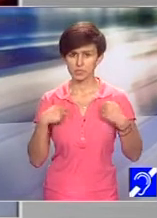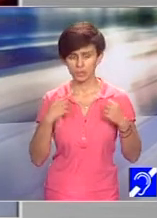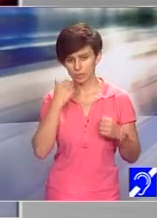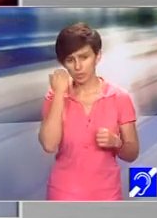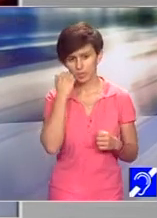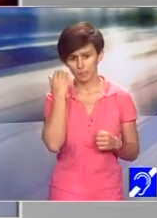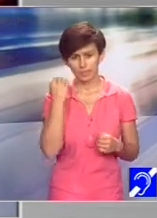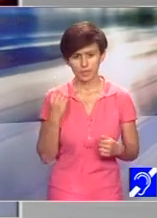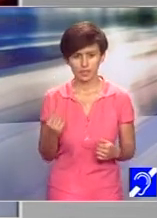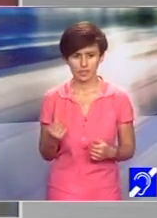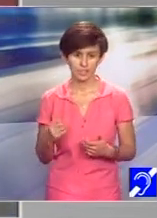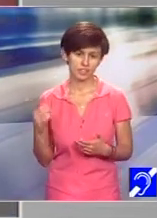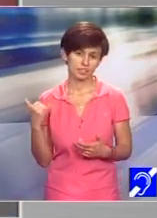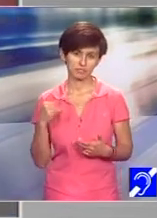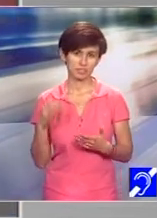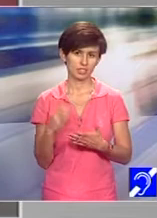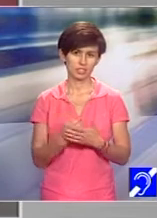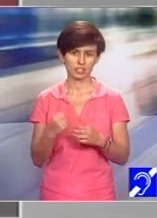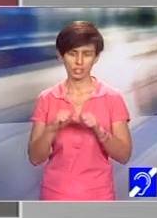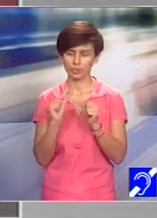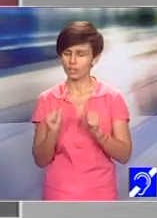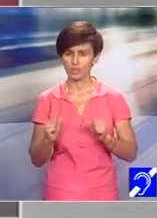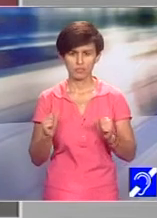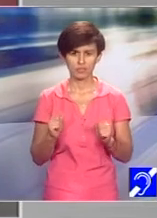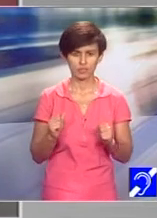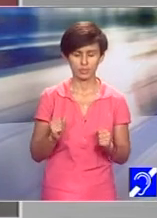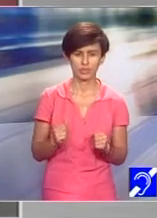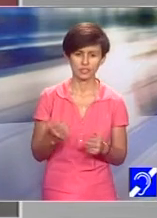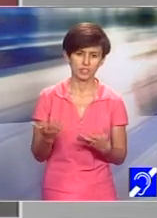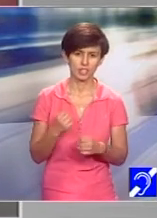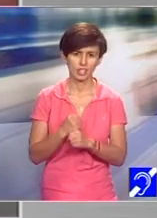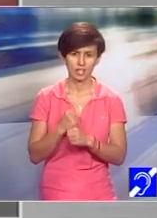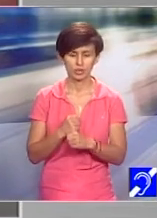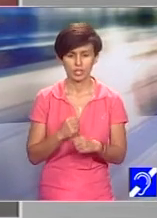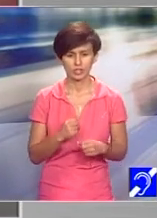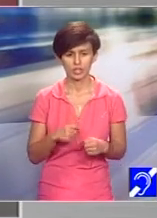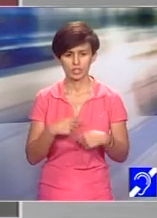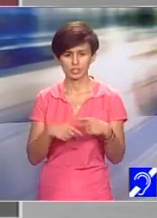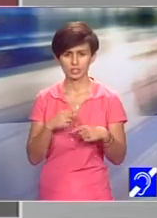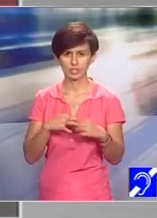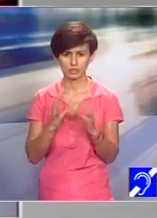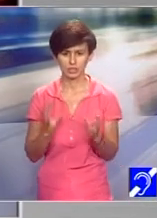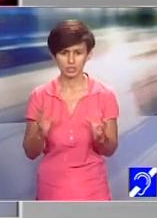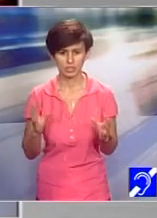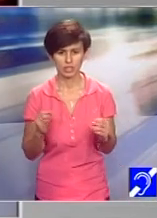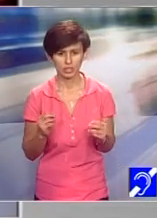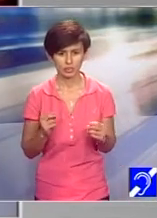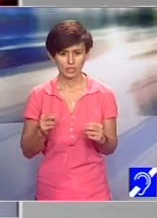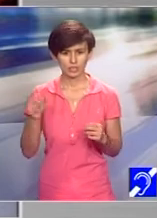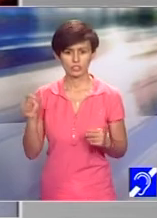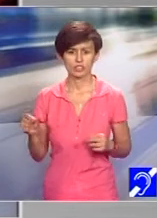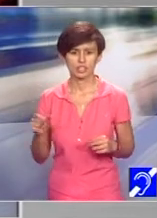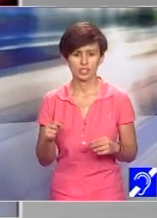care cei care au lucrat în sistemul acesta în România se duc. Românul care își plătește taxele și din asta nu mai are cine să